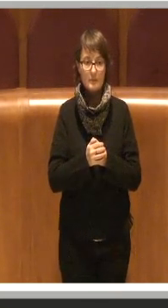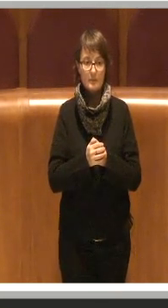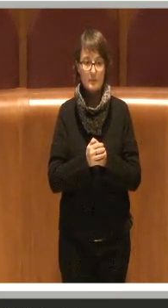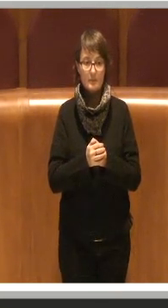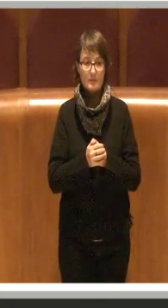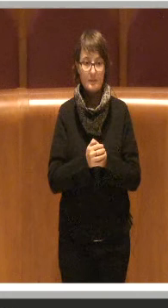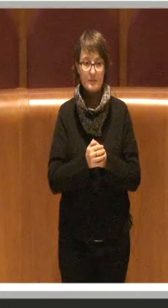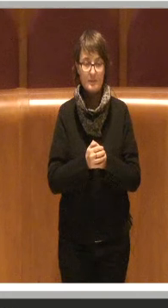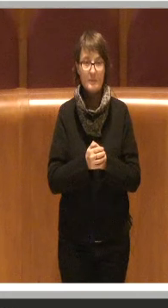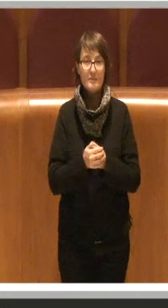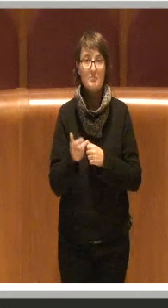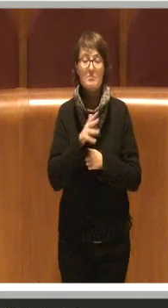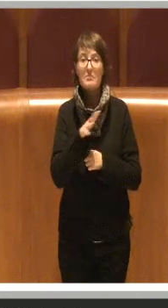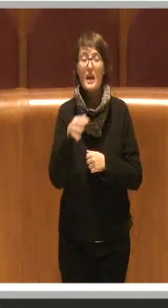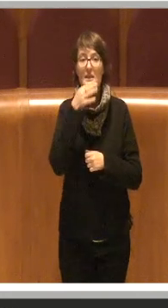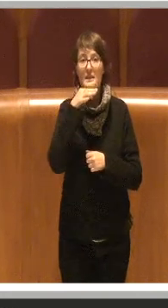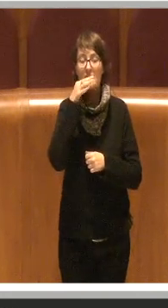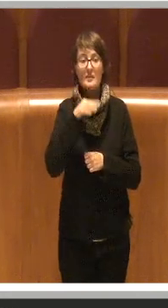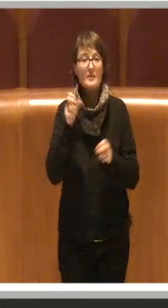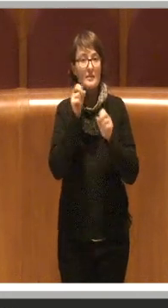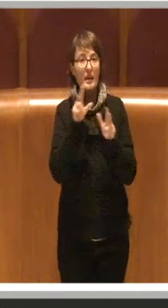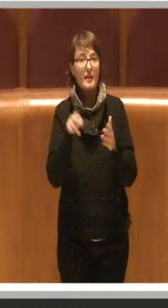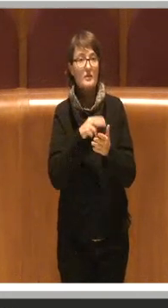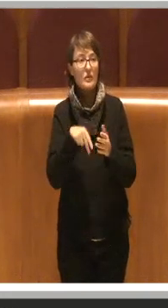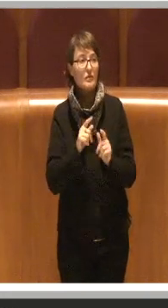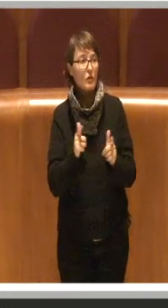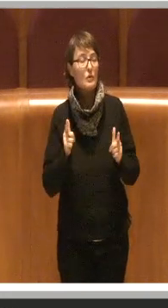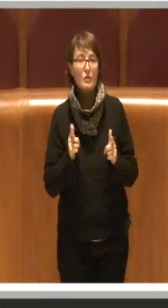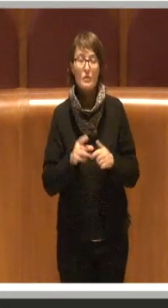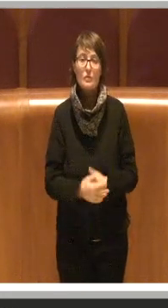non ci sono altri interventi in dichiarazione di voto?